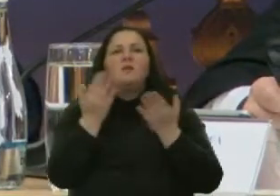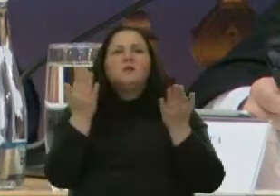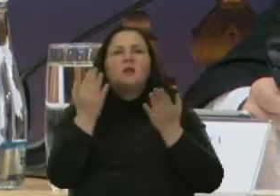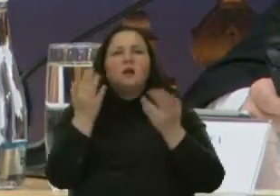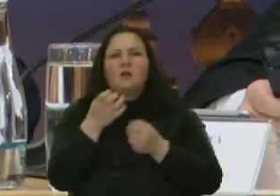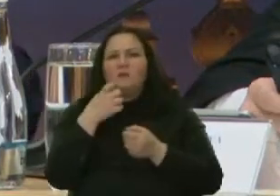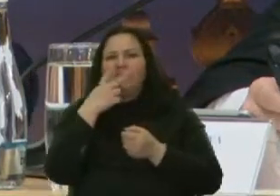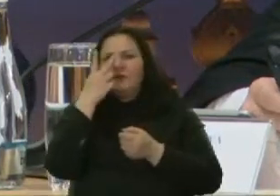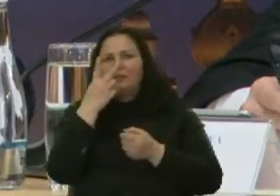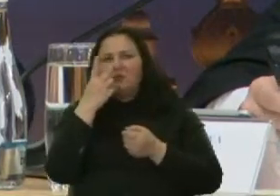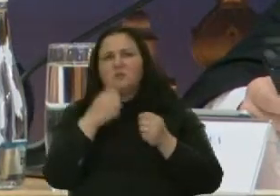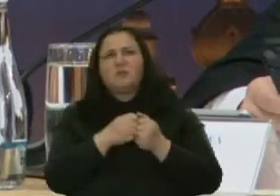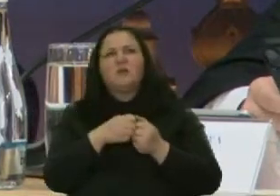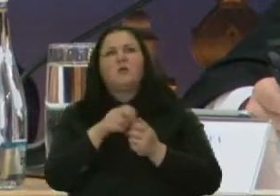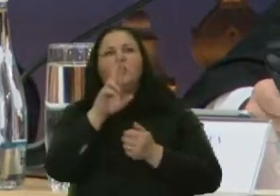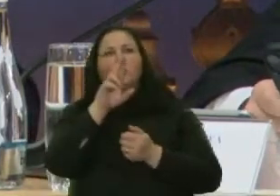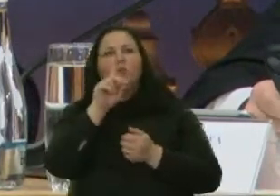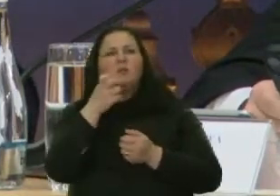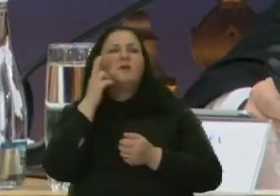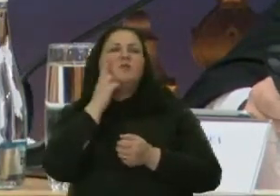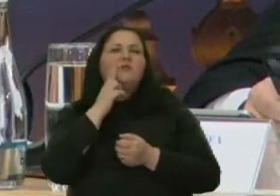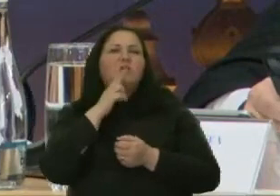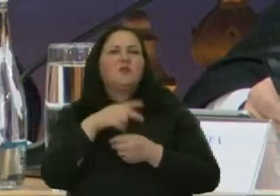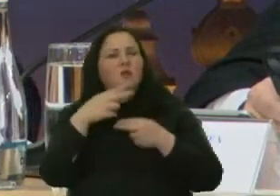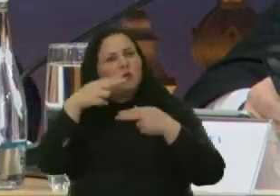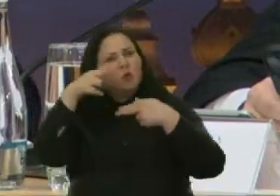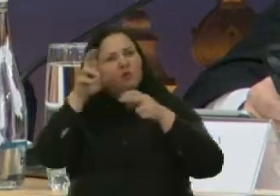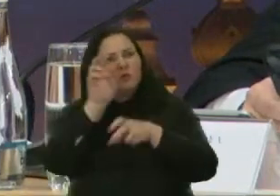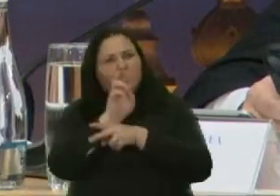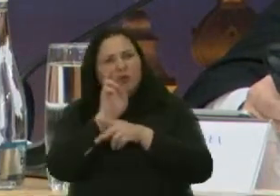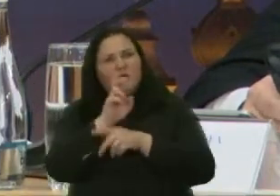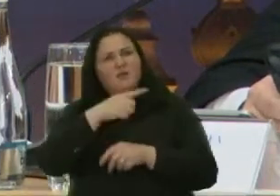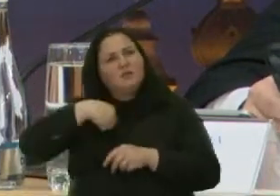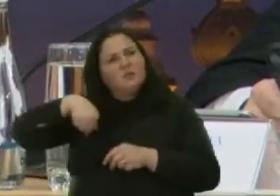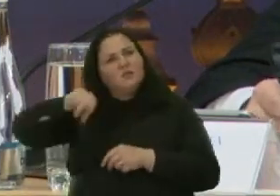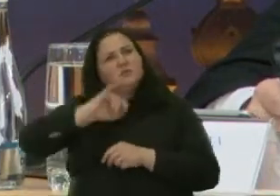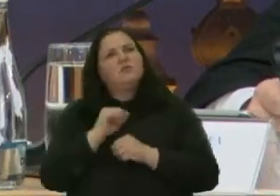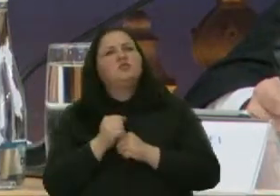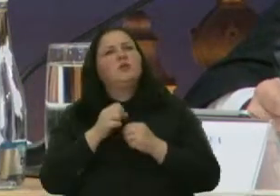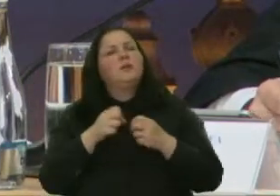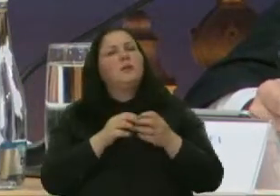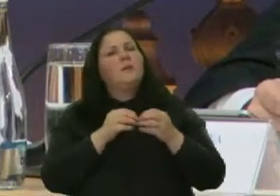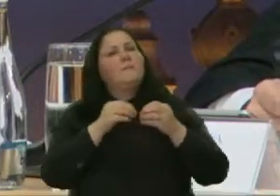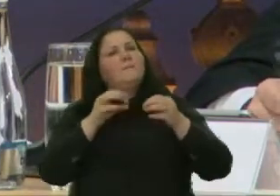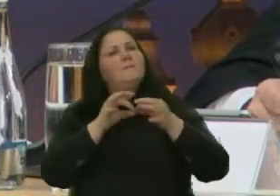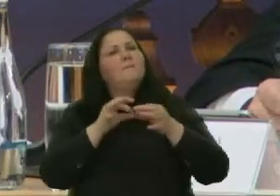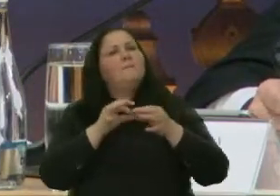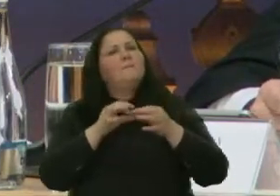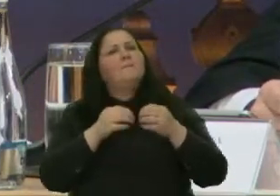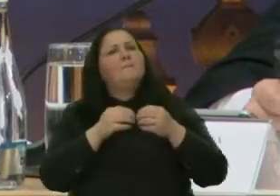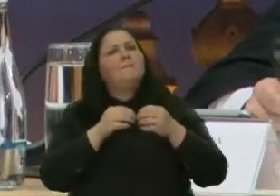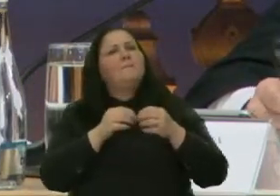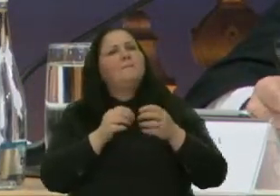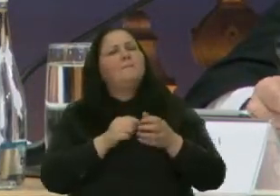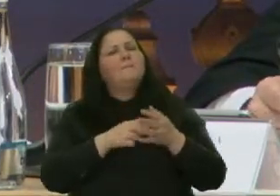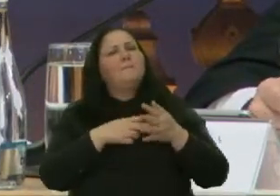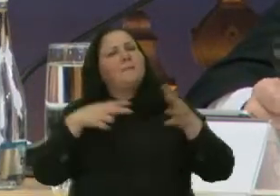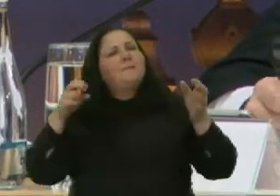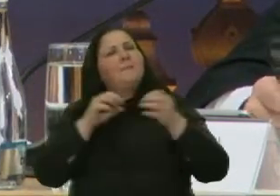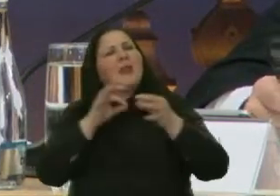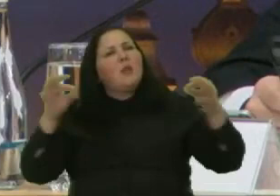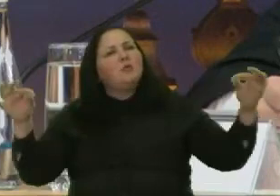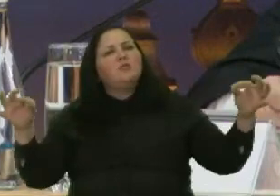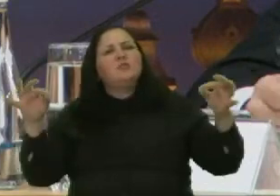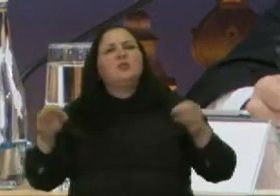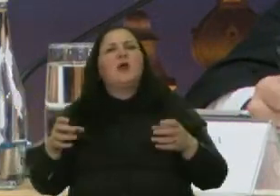vizează unda verde este în continuare în atenția noastră și evident sau prelungirea liniilor de autobuze în toate cartierele o facem asta în măsura